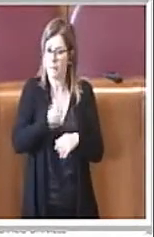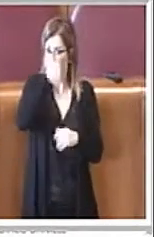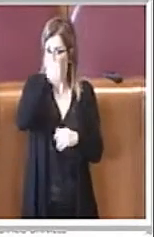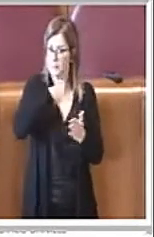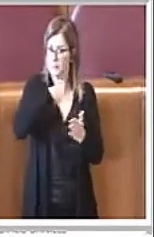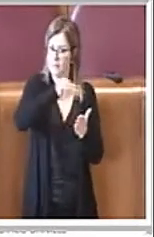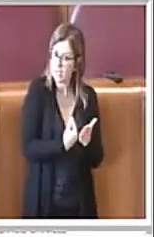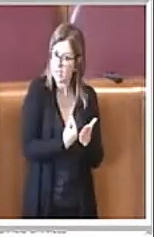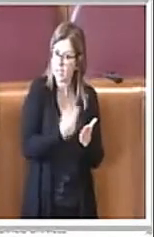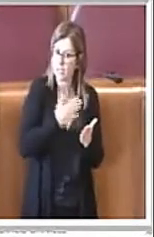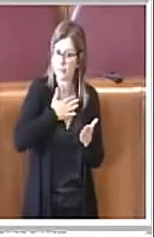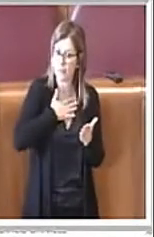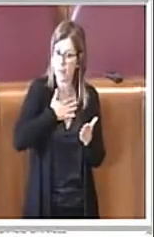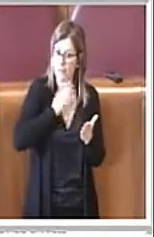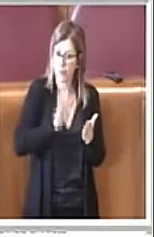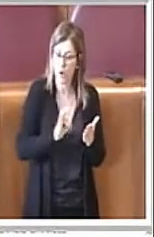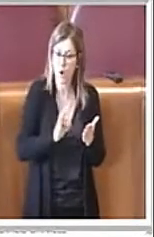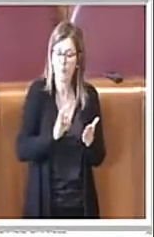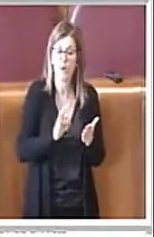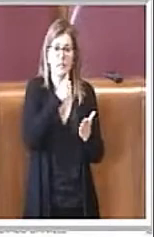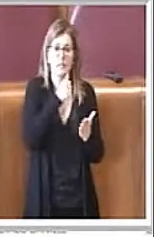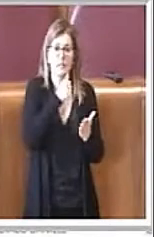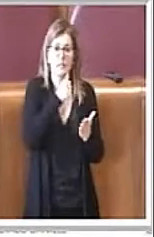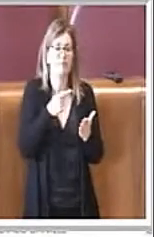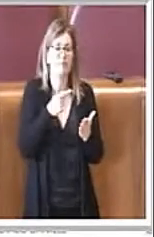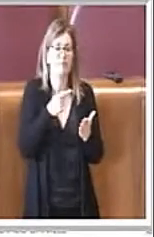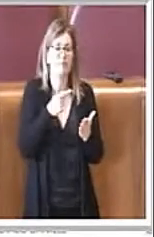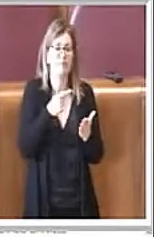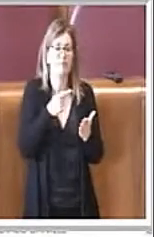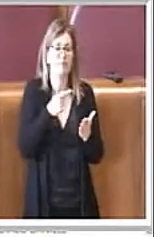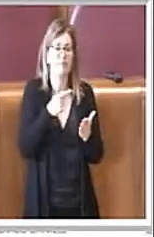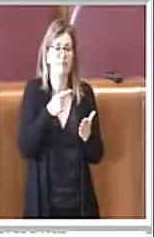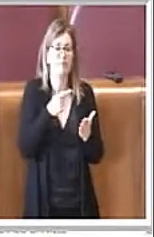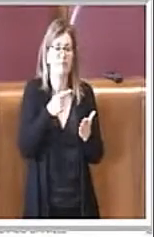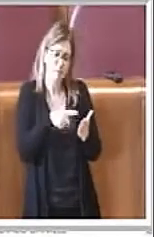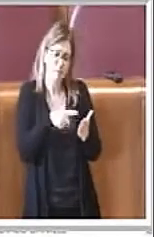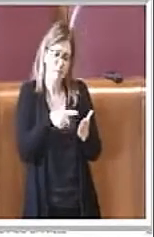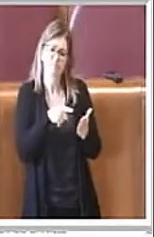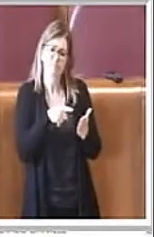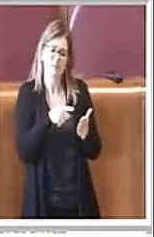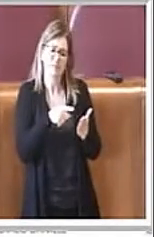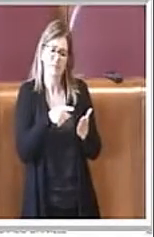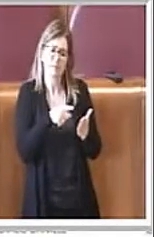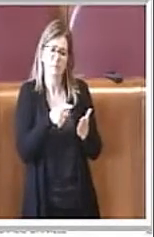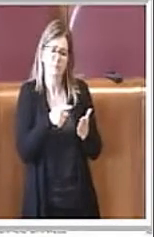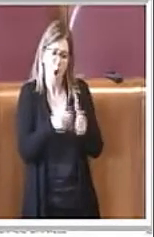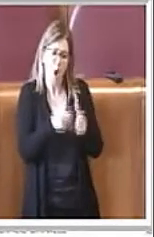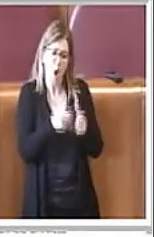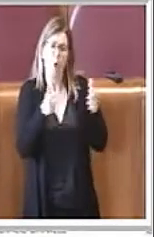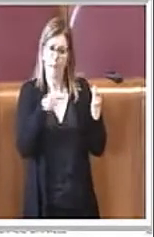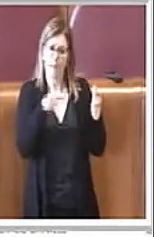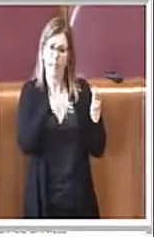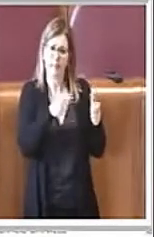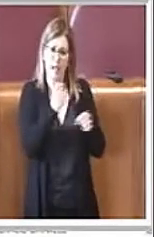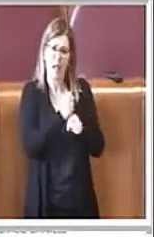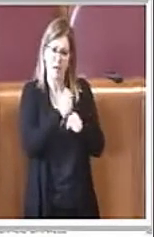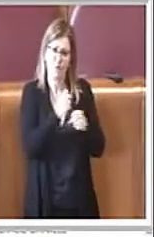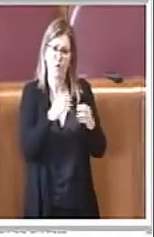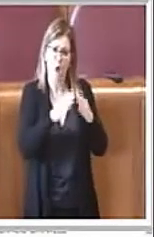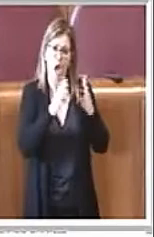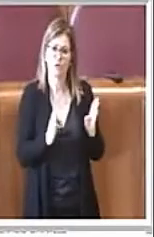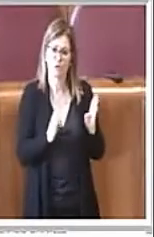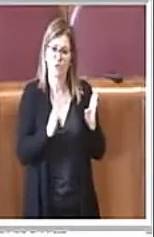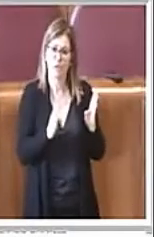proprio anche che va a rinforzare, a tenere conto dell'implementazione del lavoro agile per lo